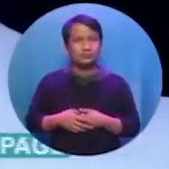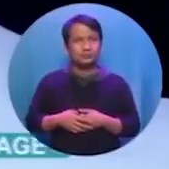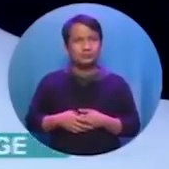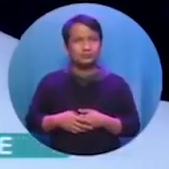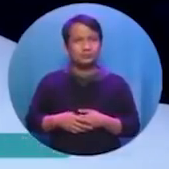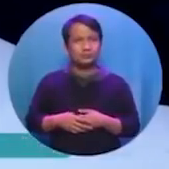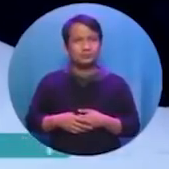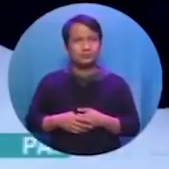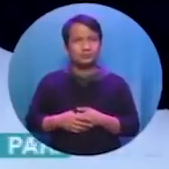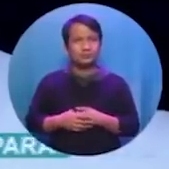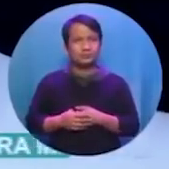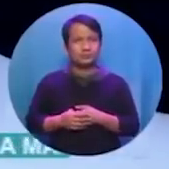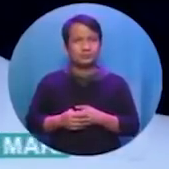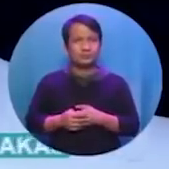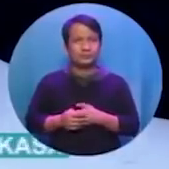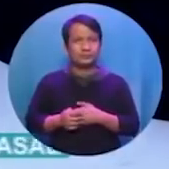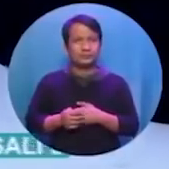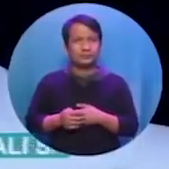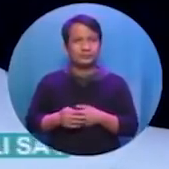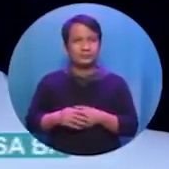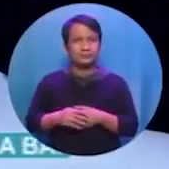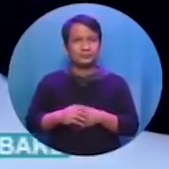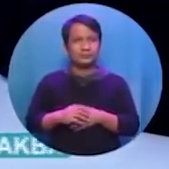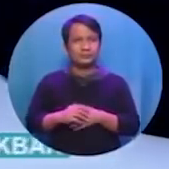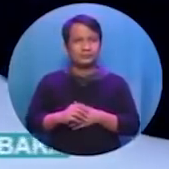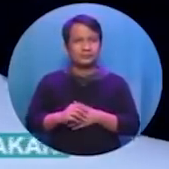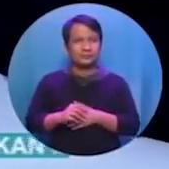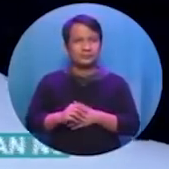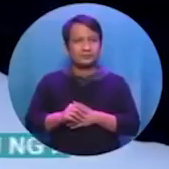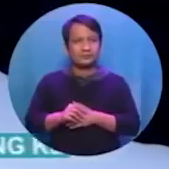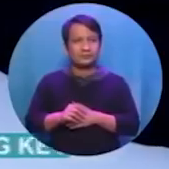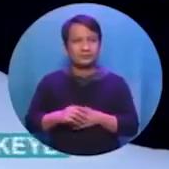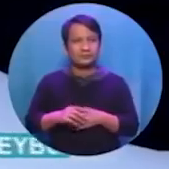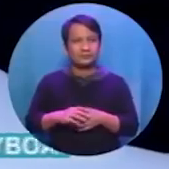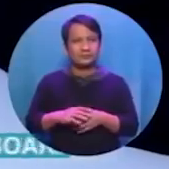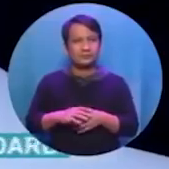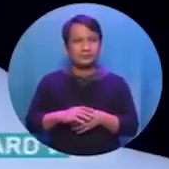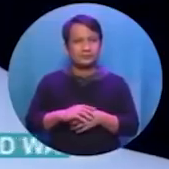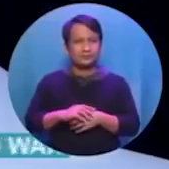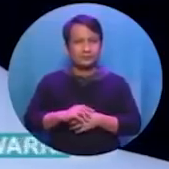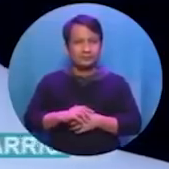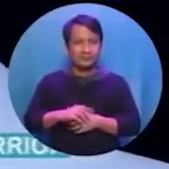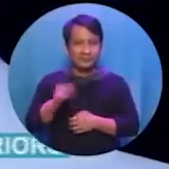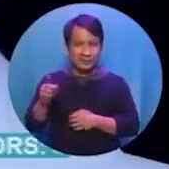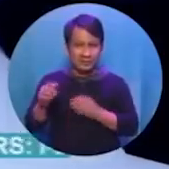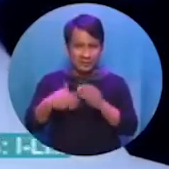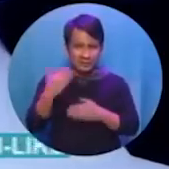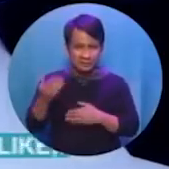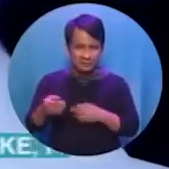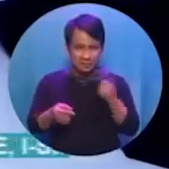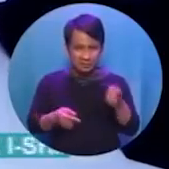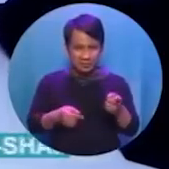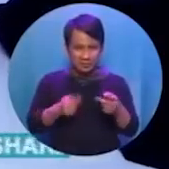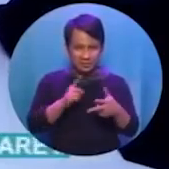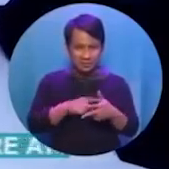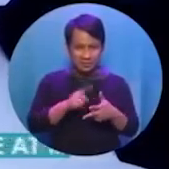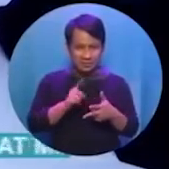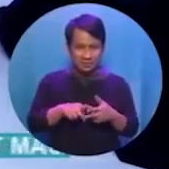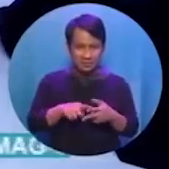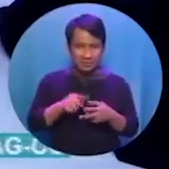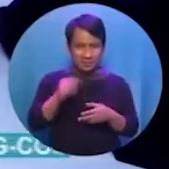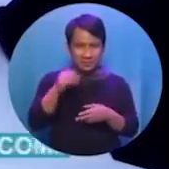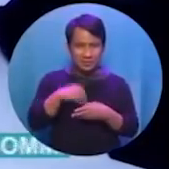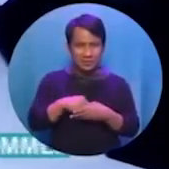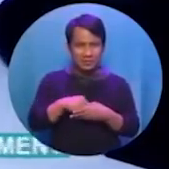Ano ba nangyari sa inyo? Please try your call later. Okay. Talagang ayaw nyo ng pera. Itong isa, nasa loob na lang